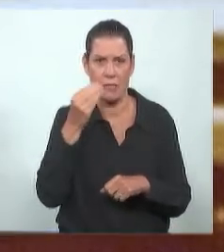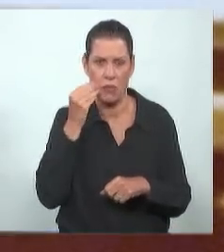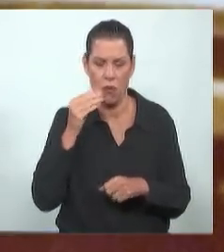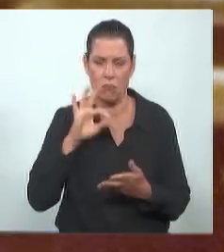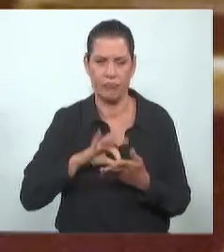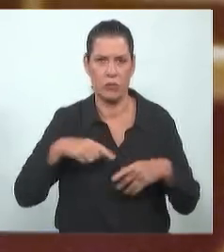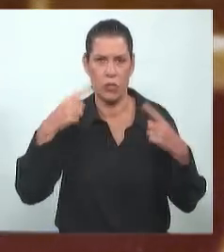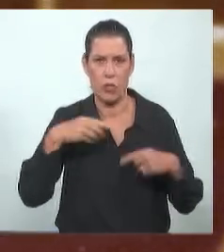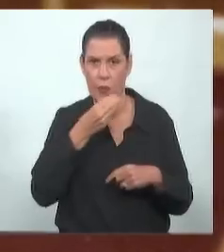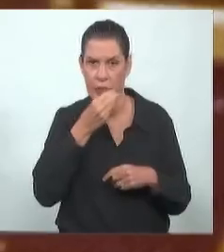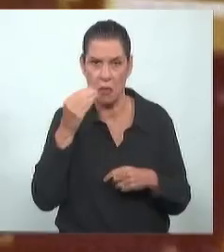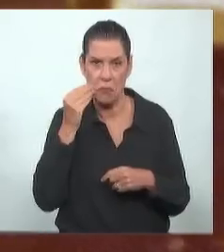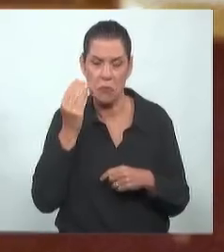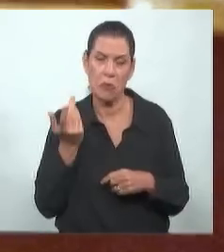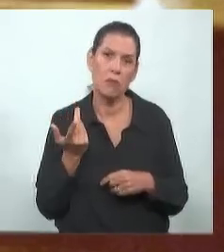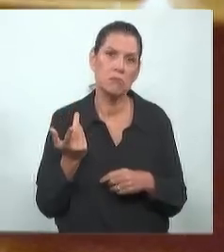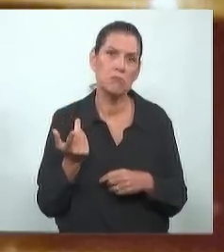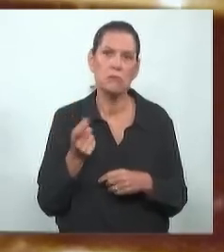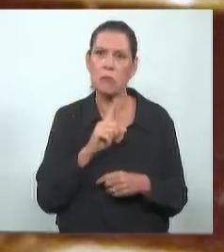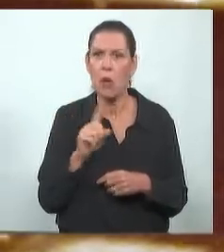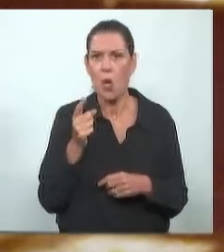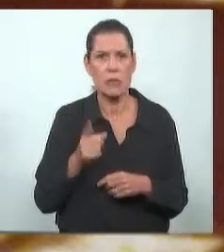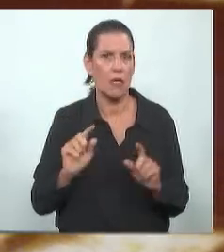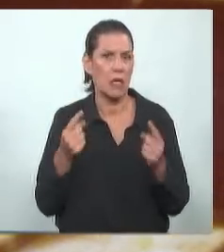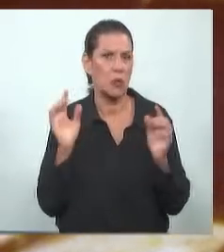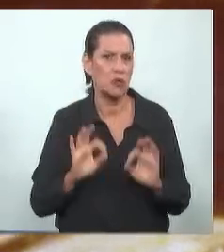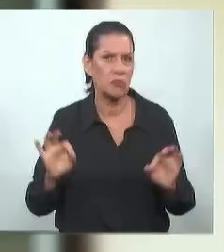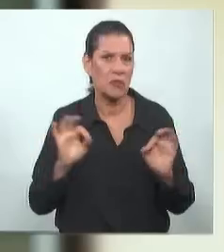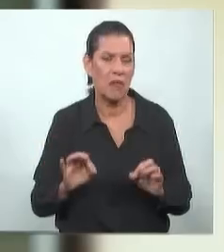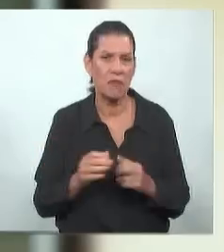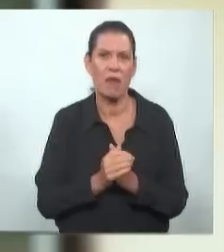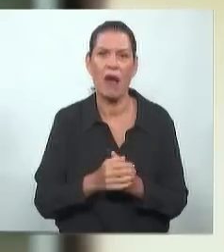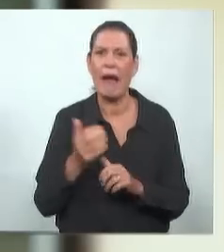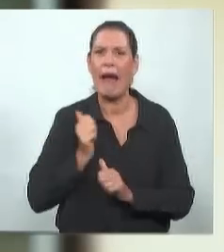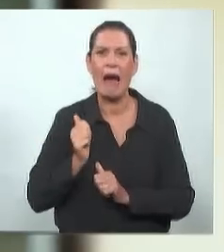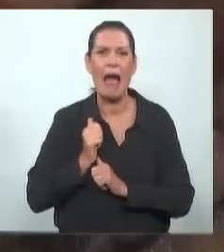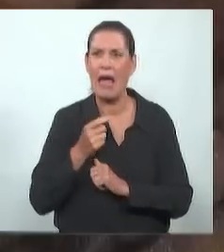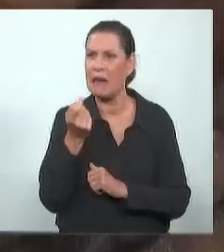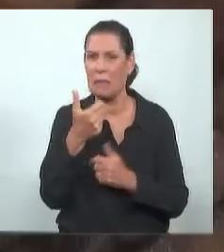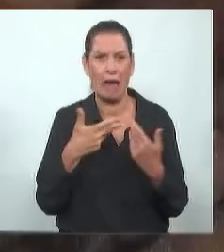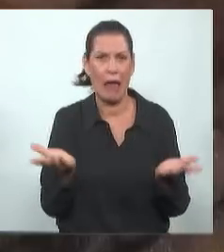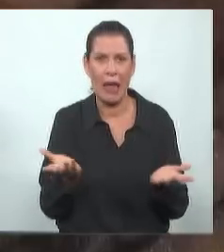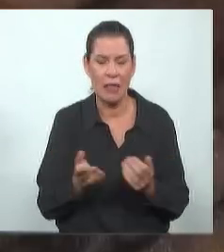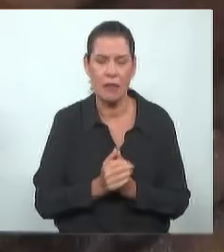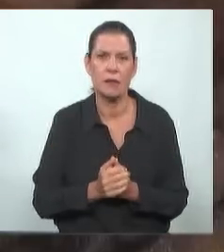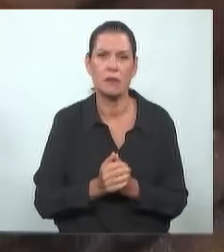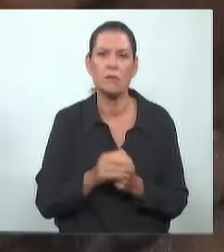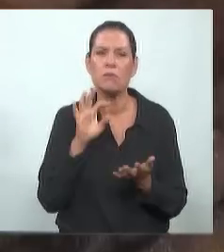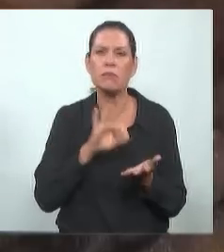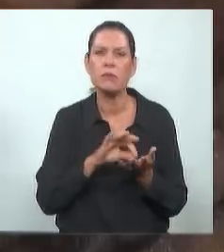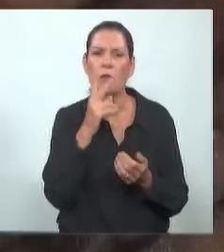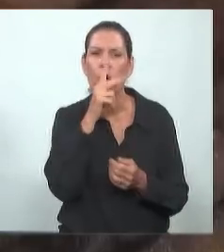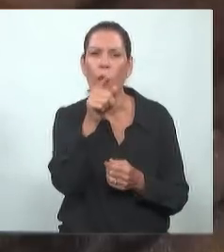לא אמור לקרות שום דבר, הבסיס כמעט נטוש לגמרי. ופתאום אני רואה כל מיני נקודות